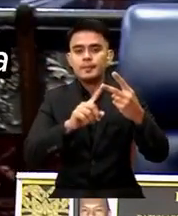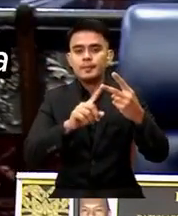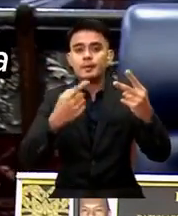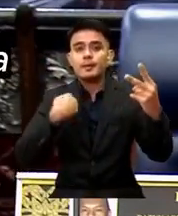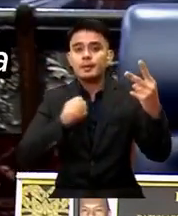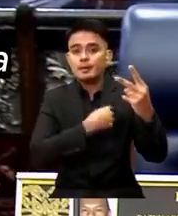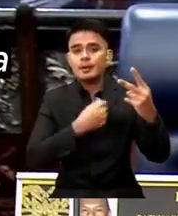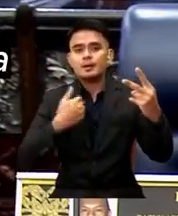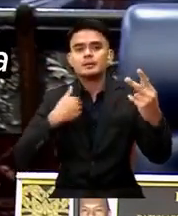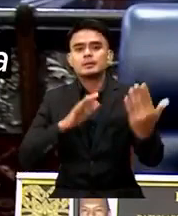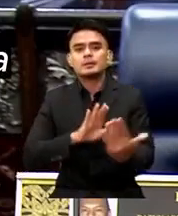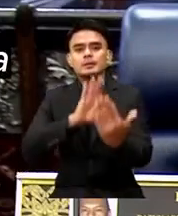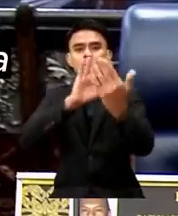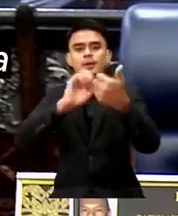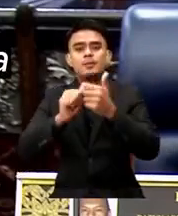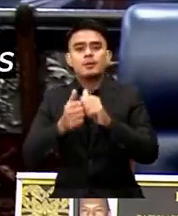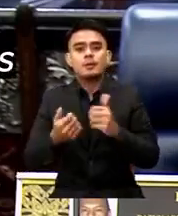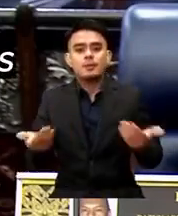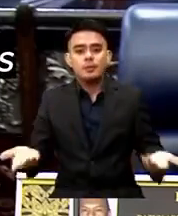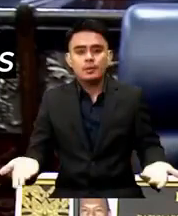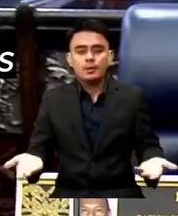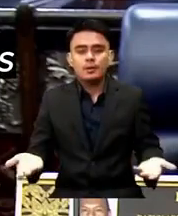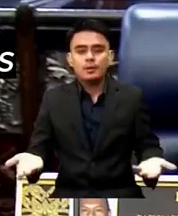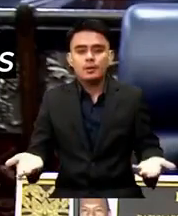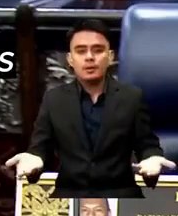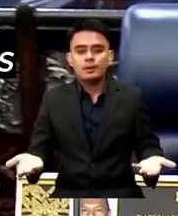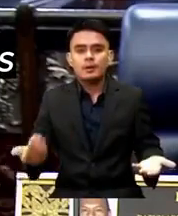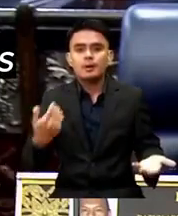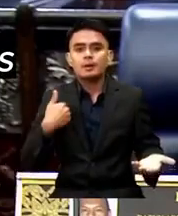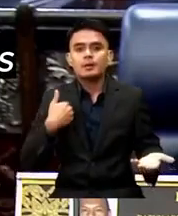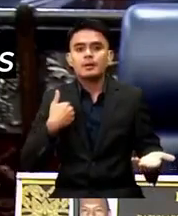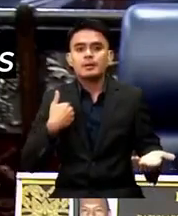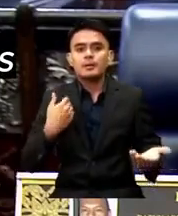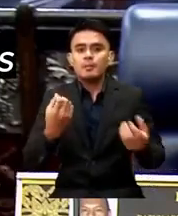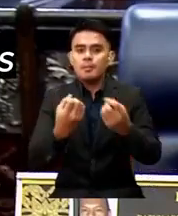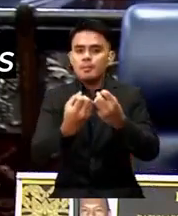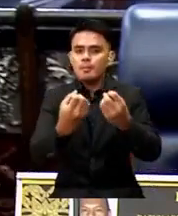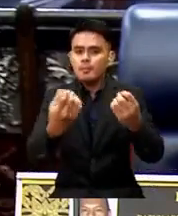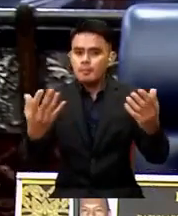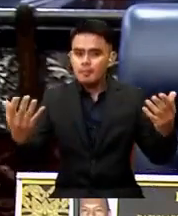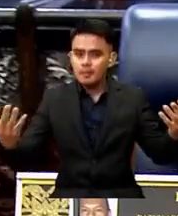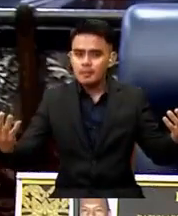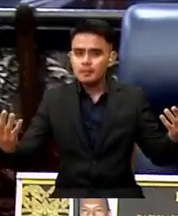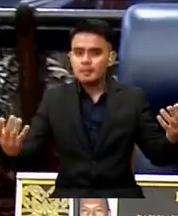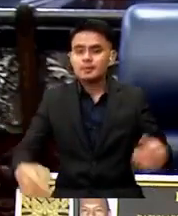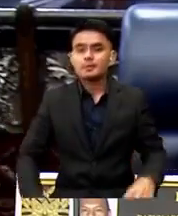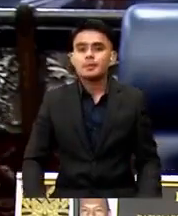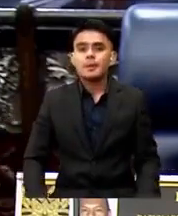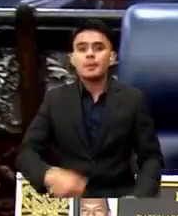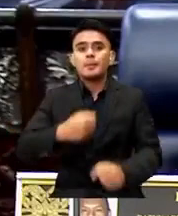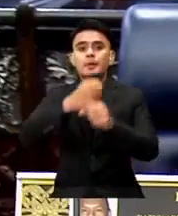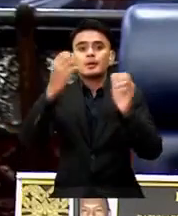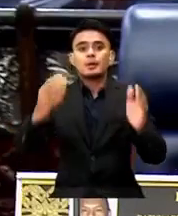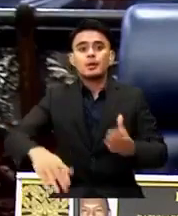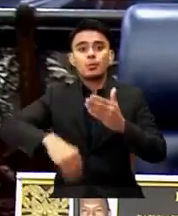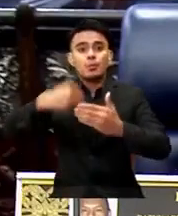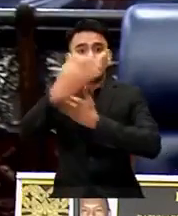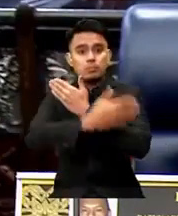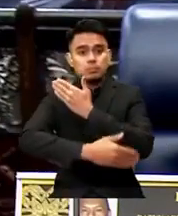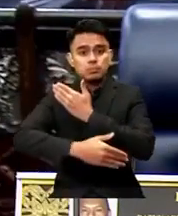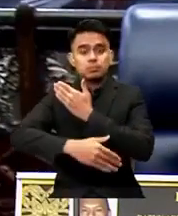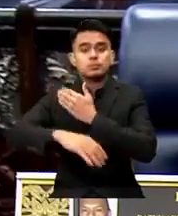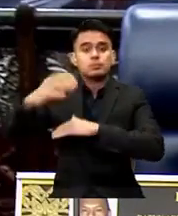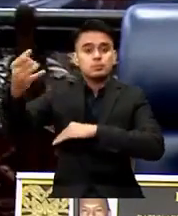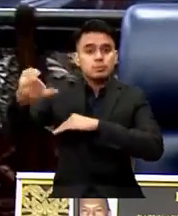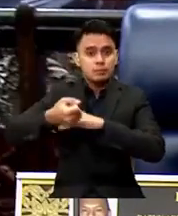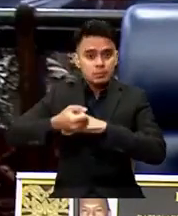kita juga berdepan dengan masalah di mana banyak daripada kita punya foreign workers yang datang ke negara kita ini, mereka